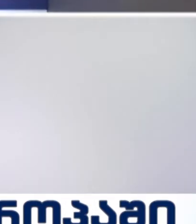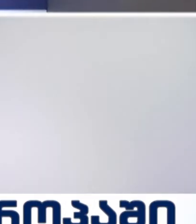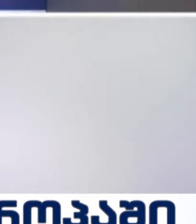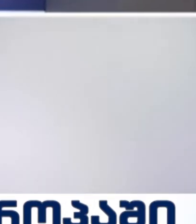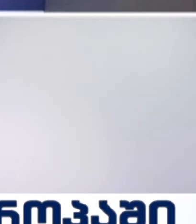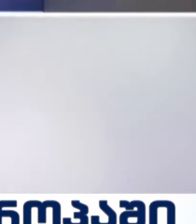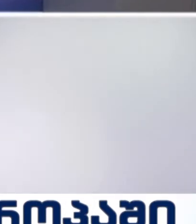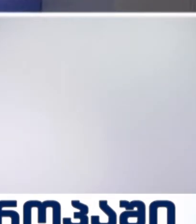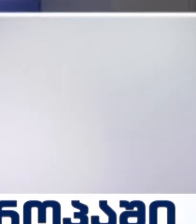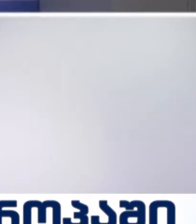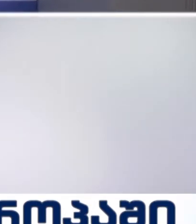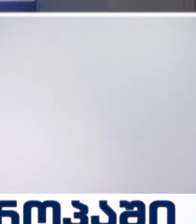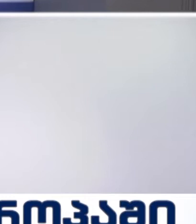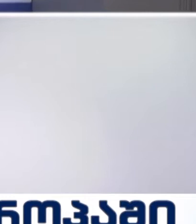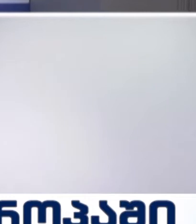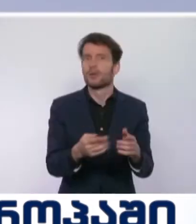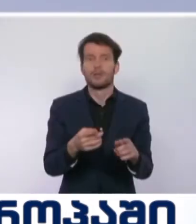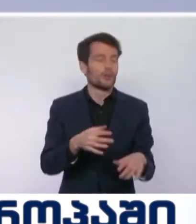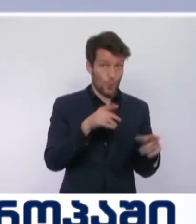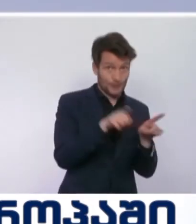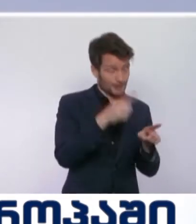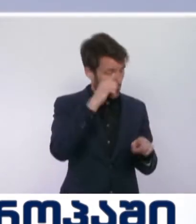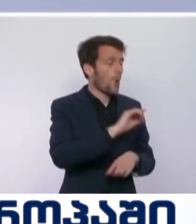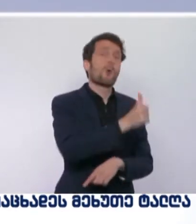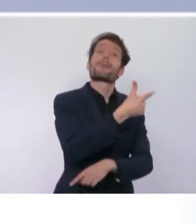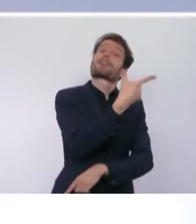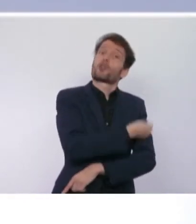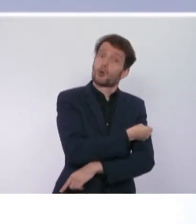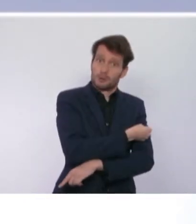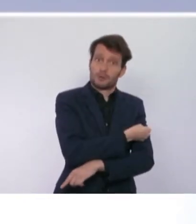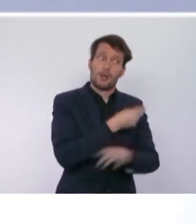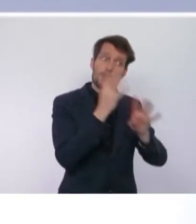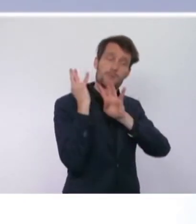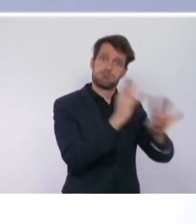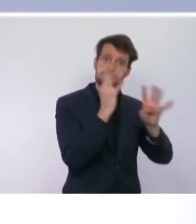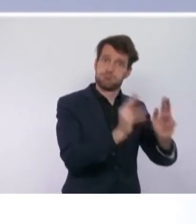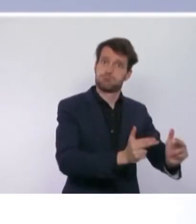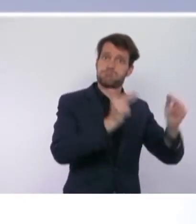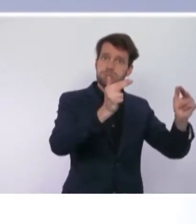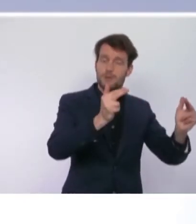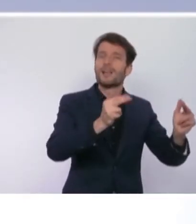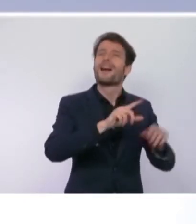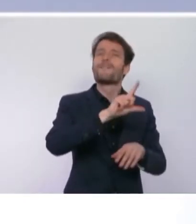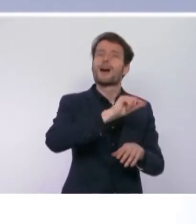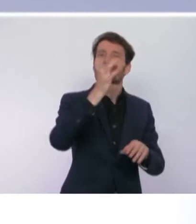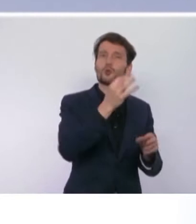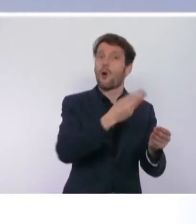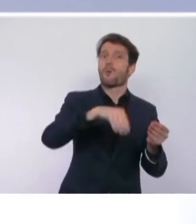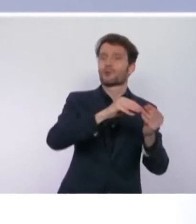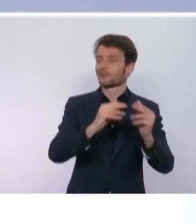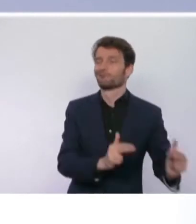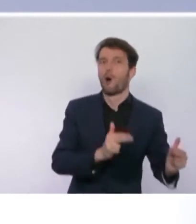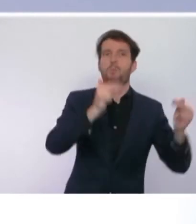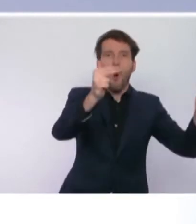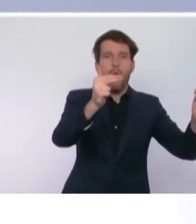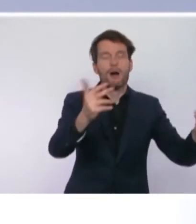კვირის მაჩვენებელთან შედარებით. Les prises de rendez-vous pour une première injection. ჩაუშნები ვაქცინის პირველ დოზაზე 20%-ით გაიზარდა,